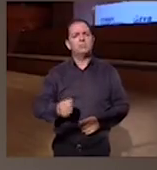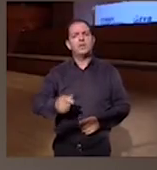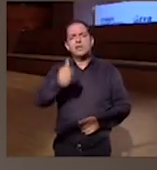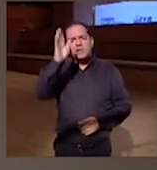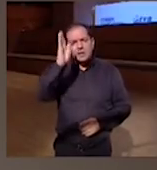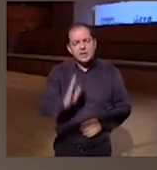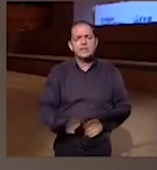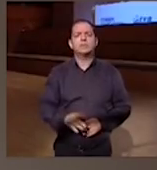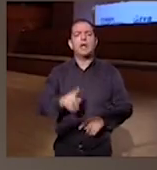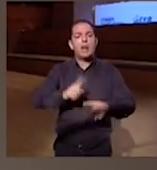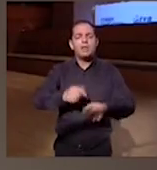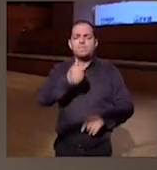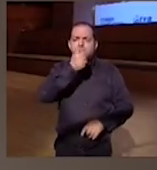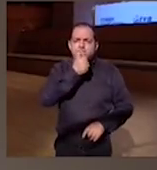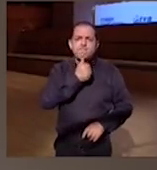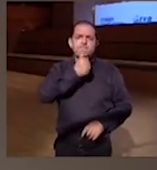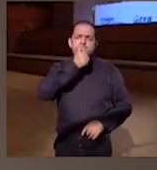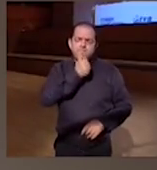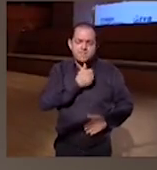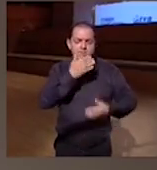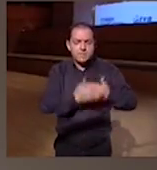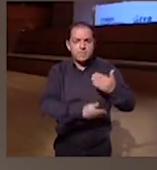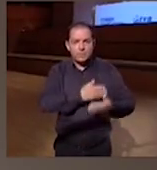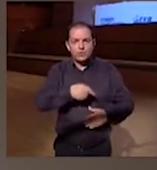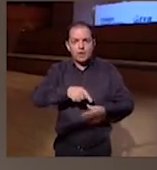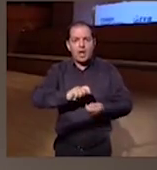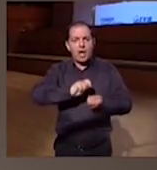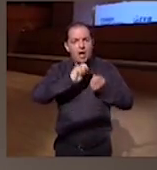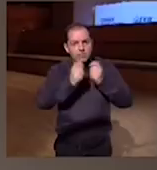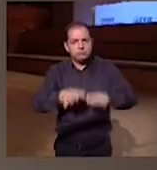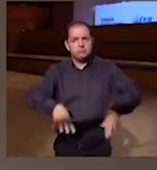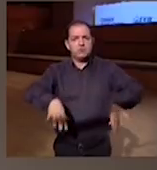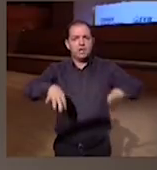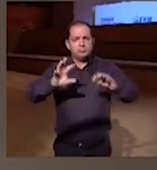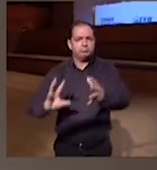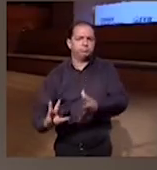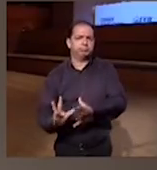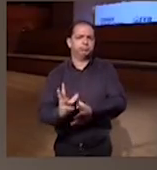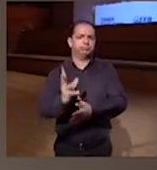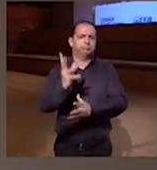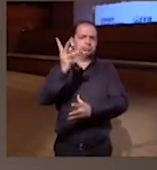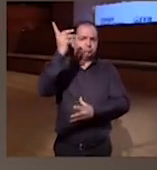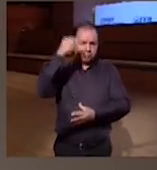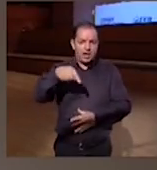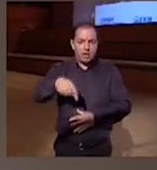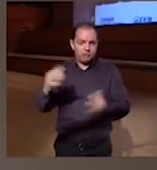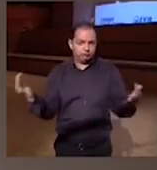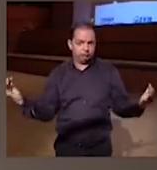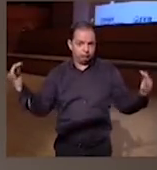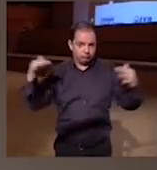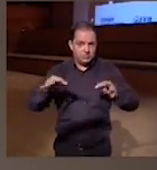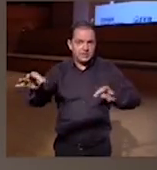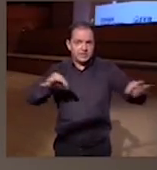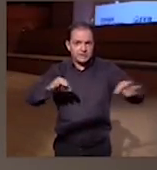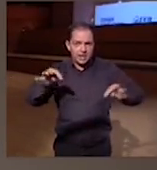δύσκολα, αλλά σήμερα ανακάμπτει. Και σήμερα είμαστε εδώ να σχεδιάσουμε την επόμενη μέρα της